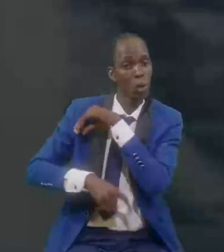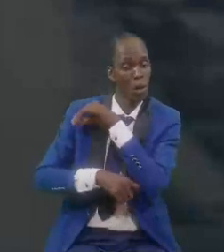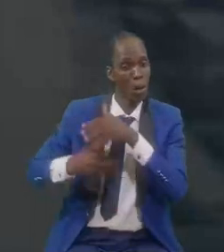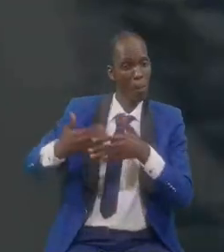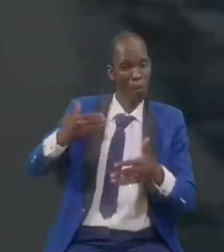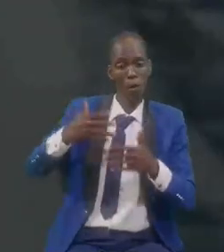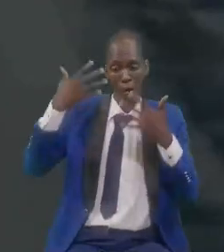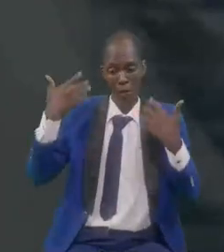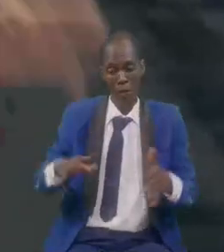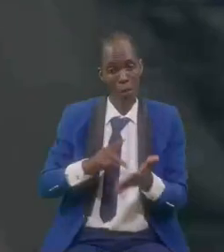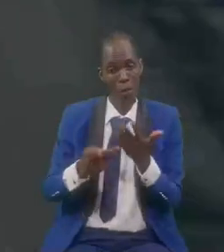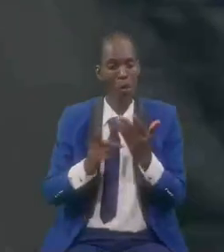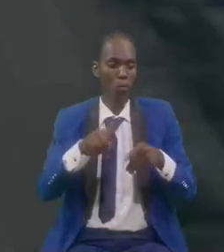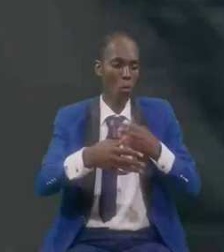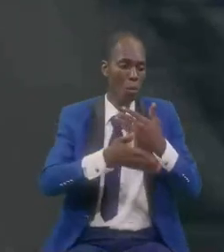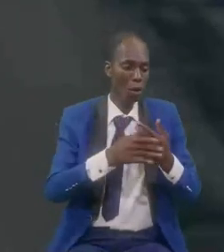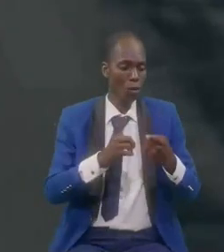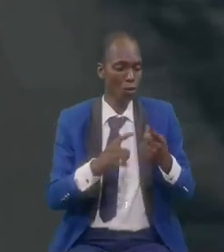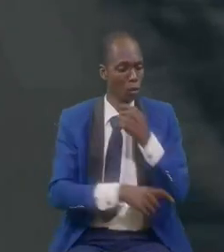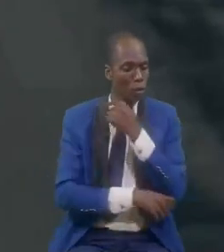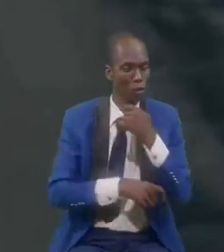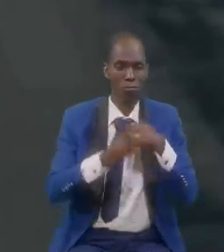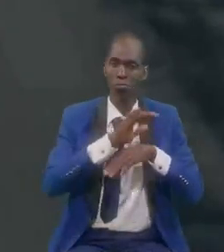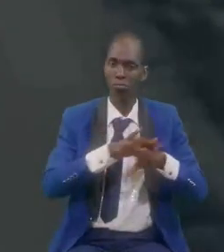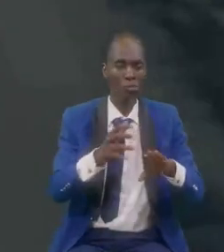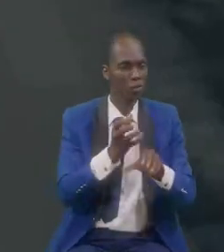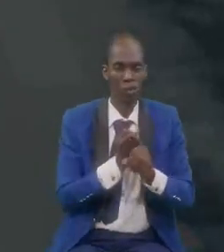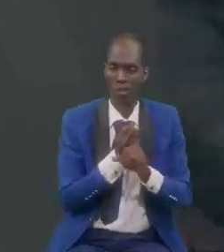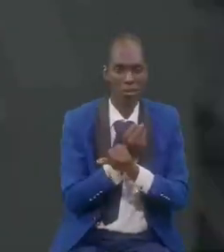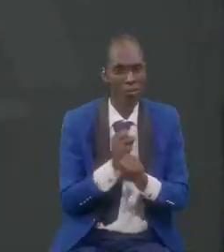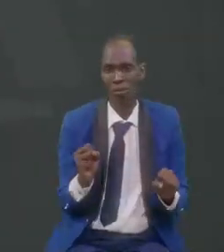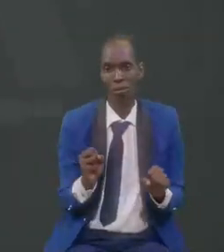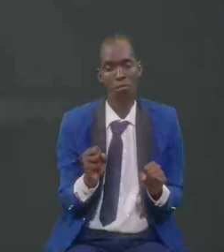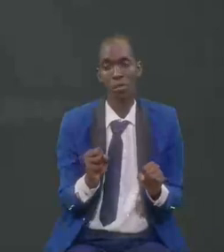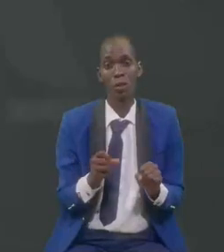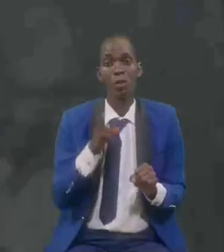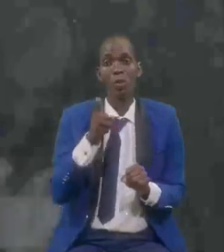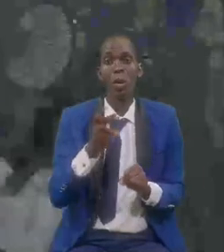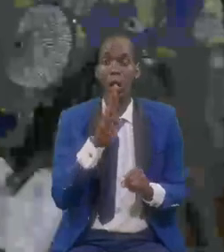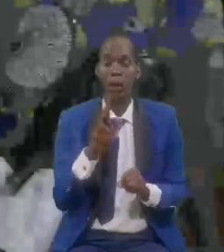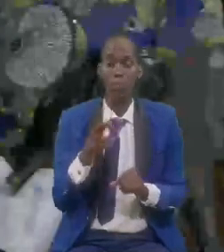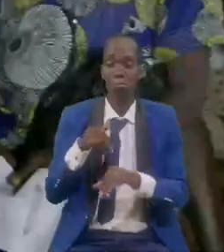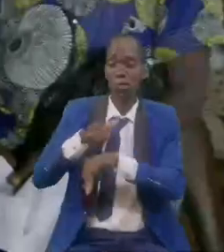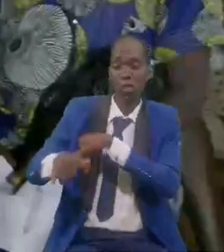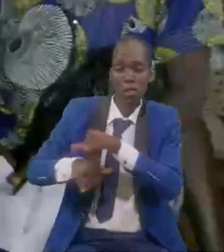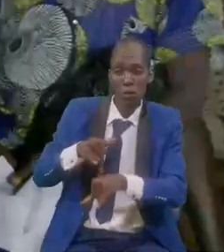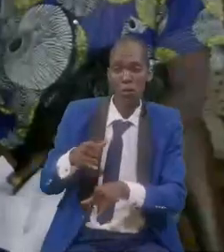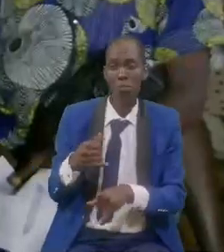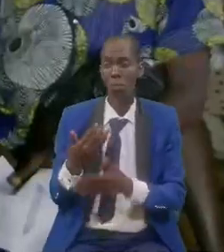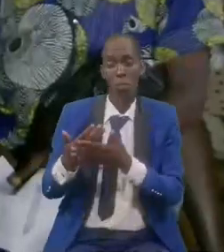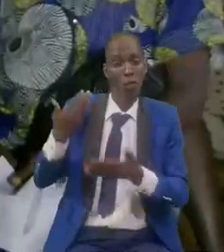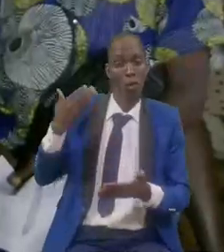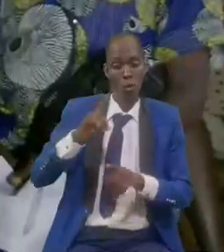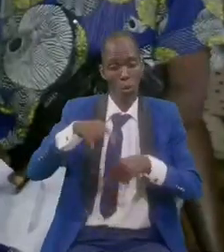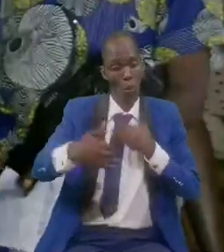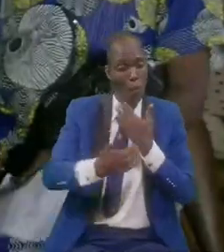retournes maintenant et tu voles toujours. Tu n'as pas reçu le salut. Tu mentais, tu trompais les gens avant. Et tu retournes